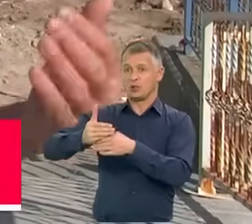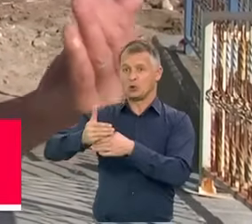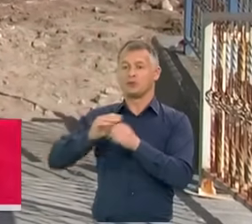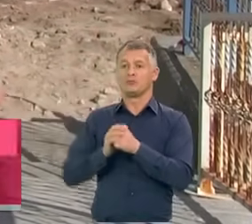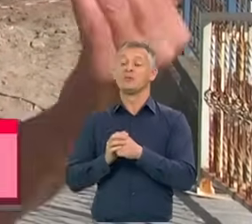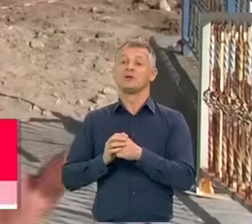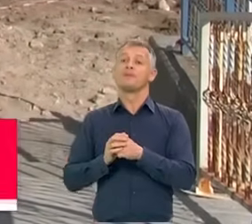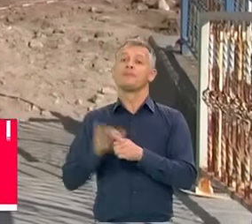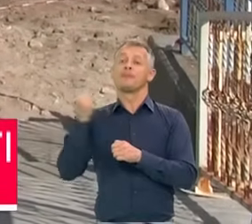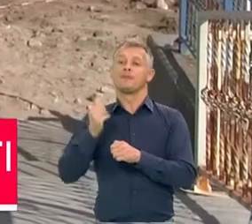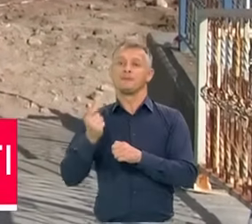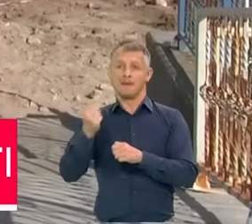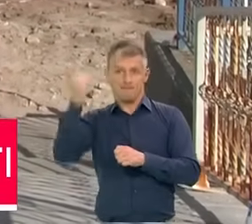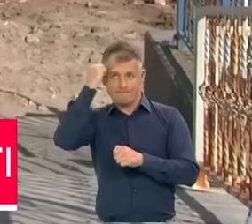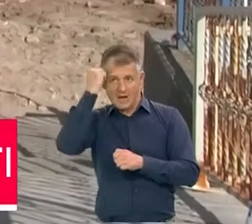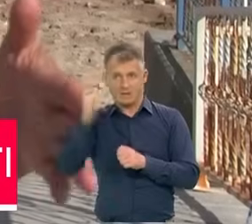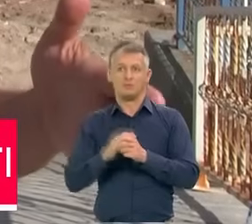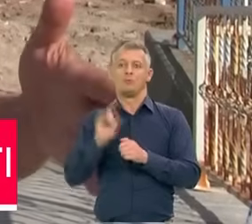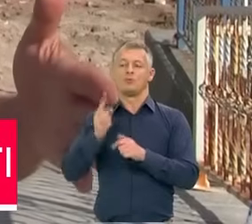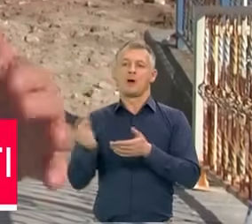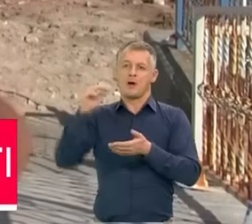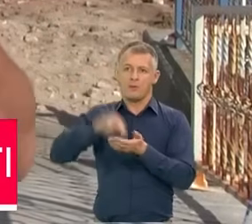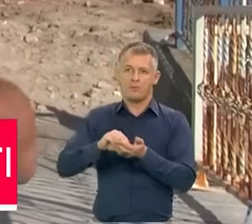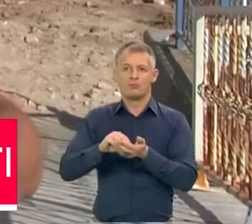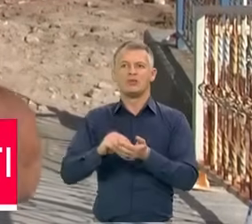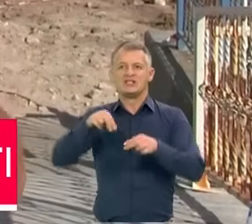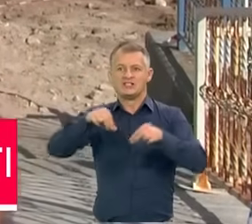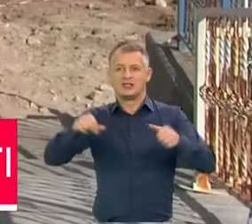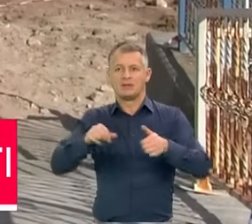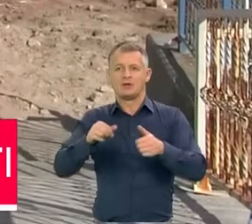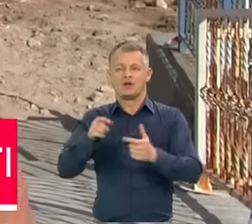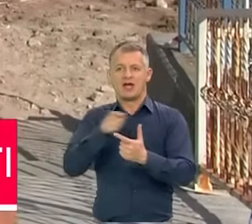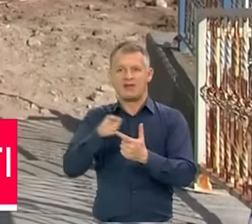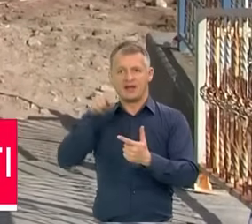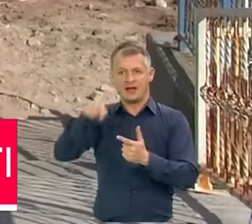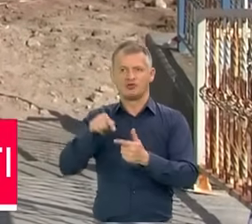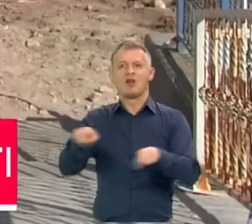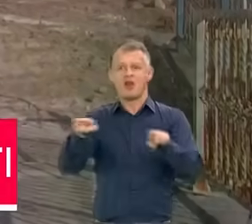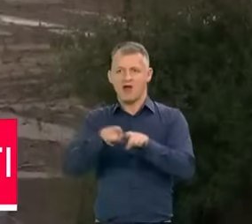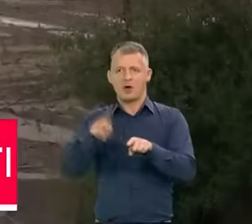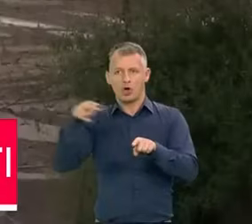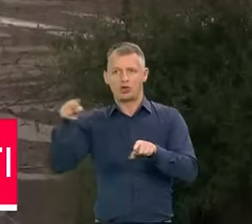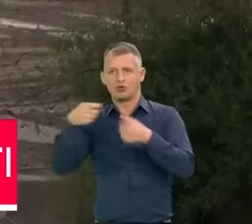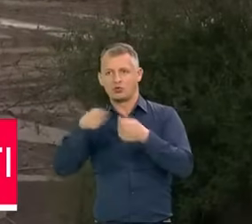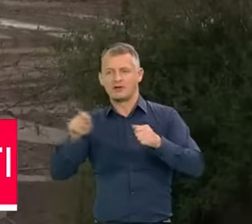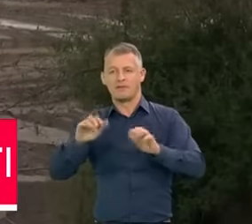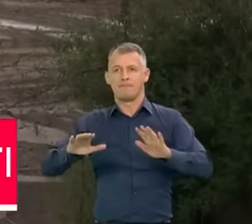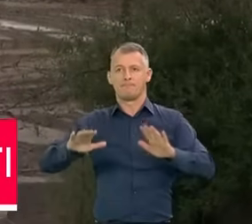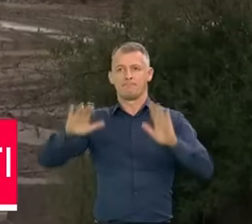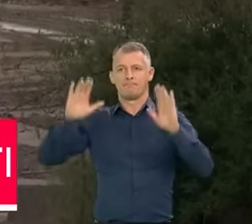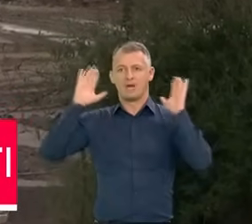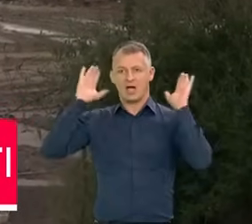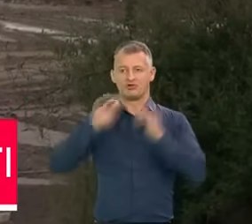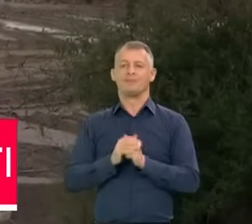constructorii fac două diguri și apoi umplu cu nisip spațiu dintre ele și pe acest model continuă pe toată plaja se lucrează la cele